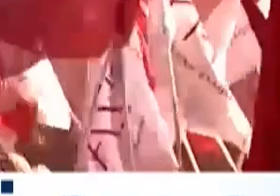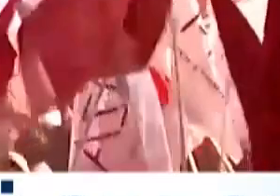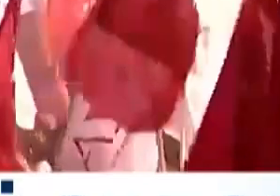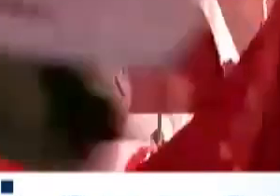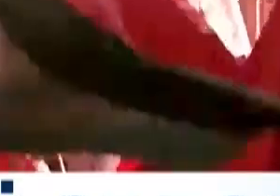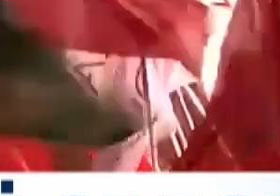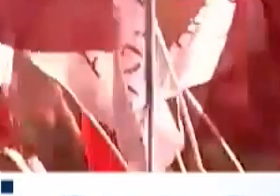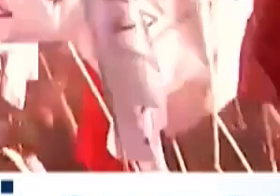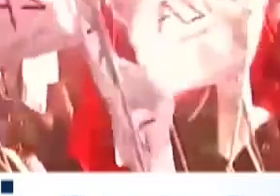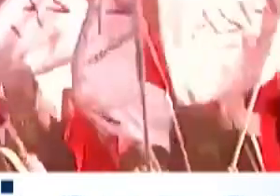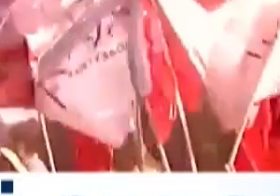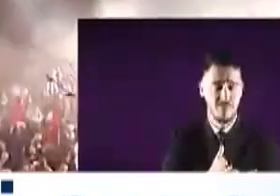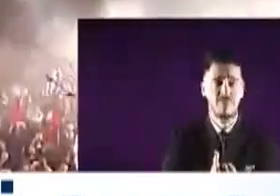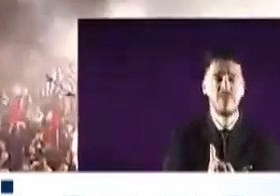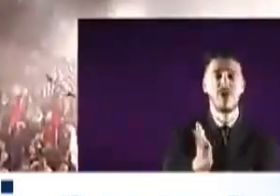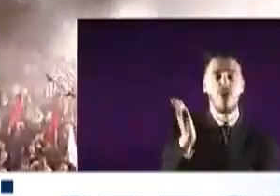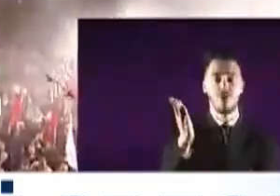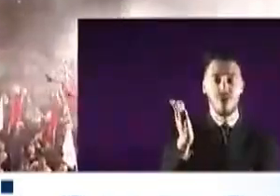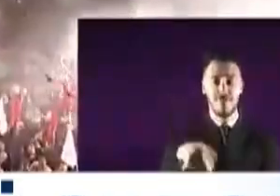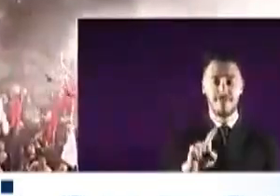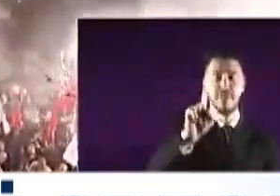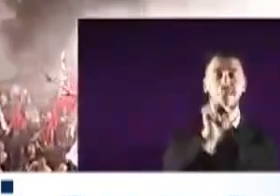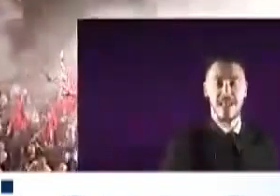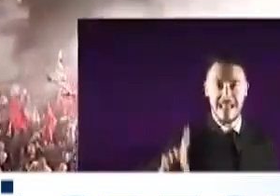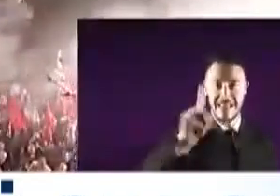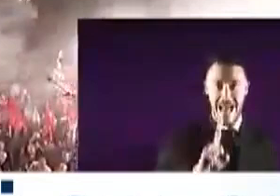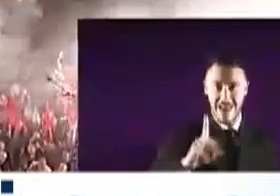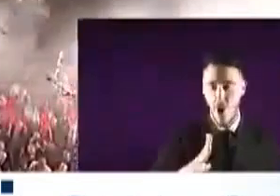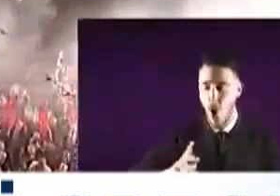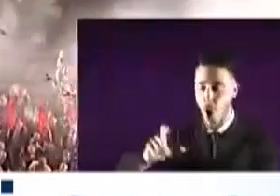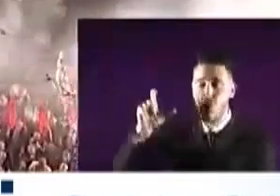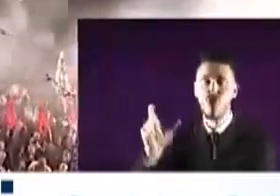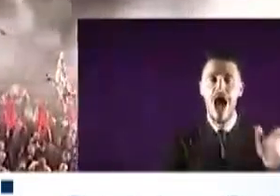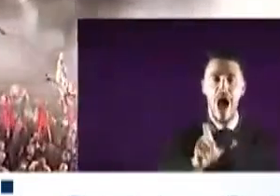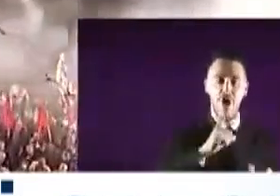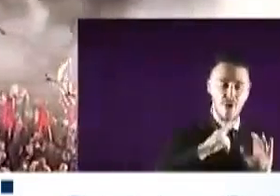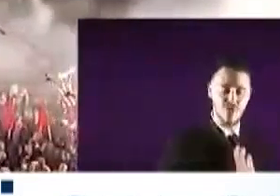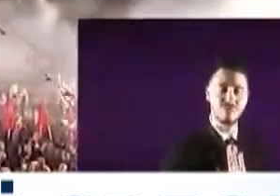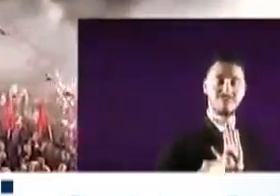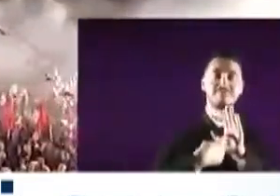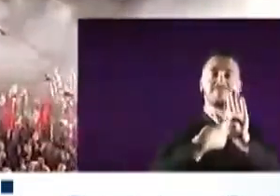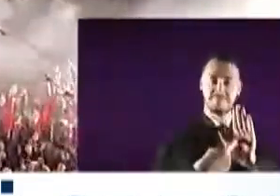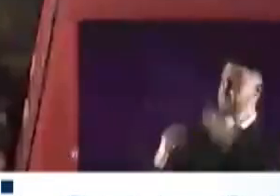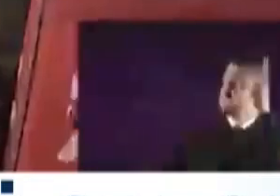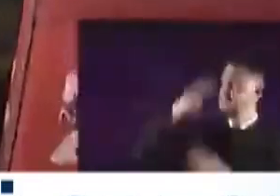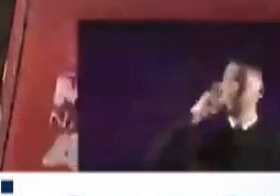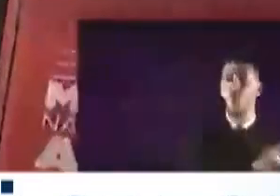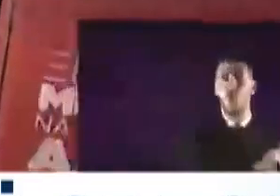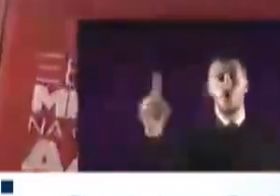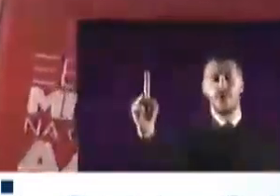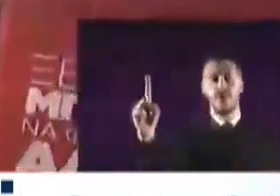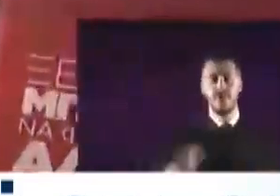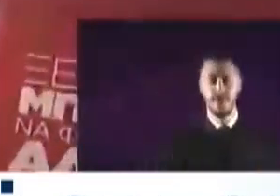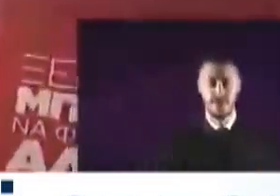të ndaluar atë që e quajti makthi i qeverisjes së Mitsotakis. Tsipras theksoi se një qeveri progresiste do të vinë në pushtet të hënën